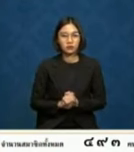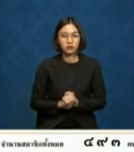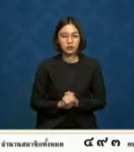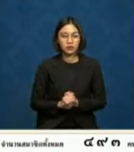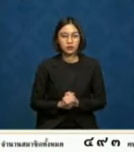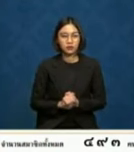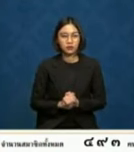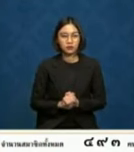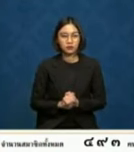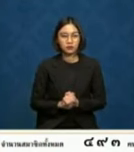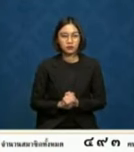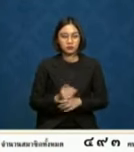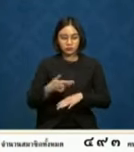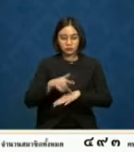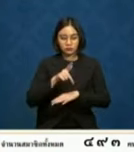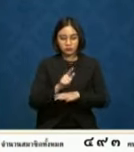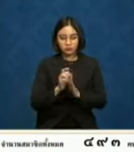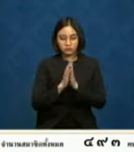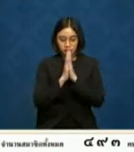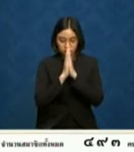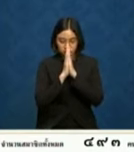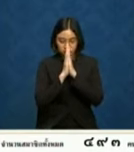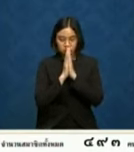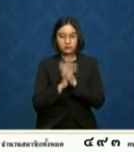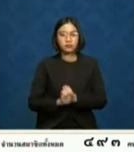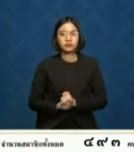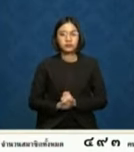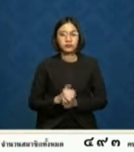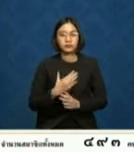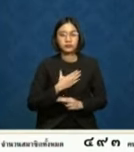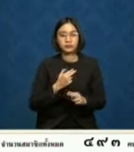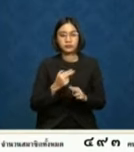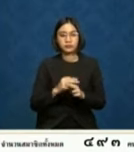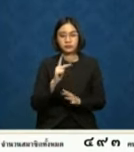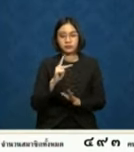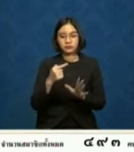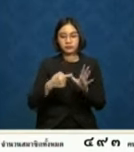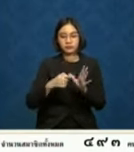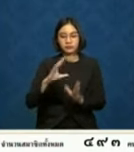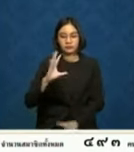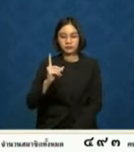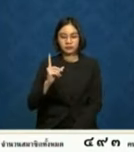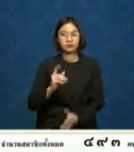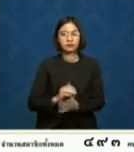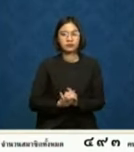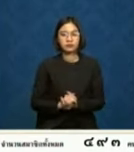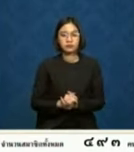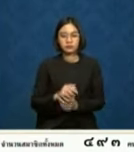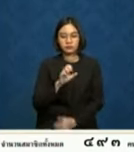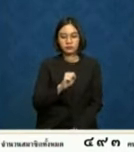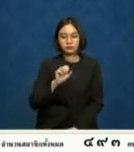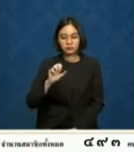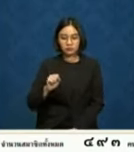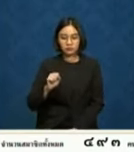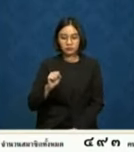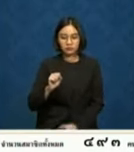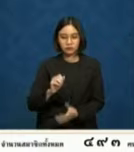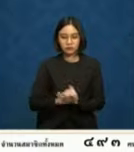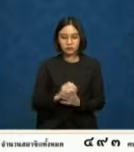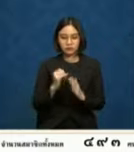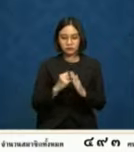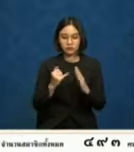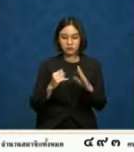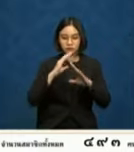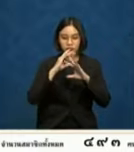ครับเรียนท่านประธานสภาผู้แทนราษฎรที่เคารพครับผมกิจศิลปชัยผู้แทยราษฎรจากจังหวัด